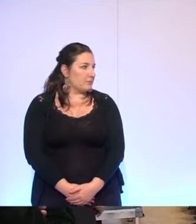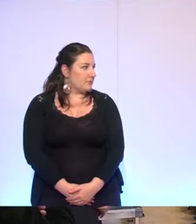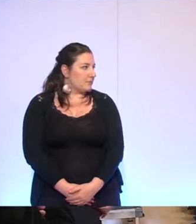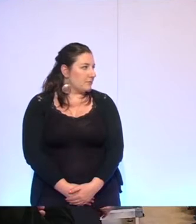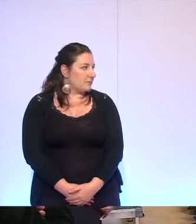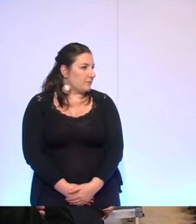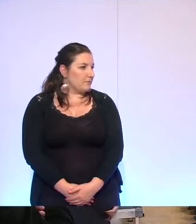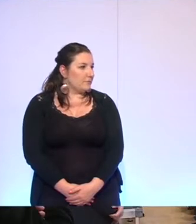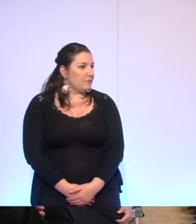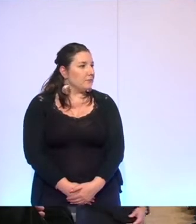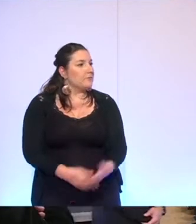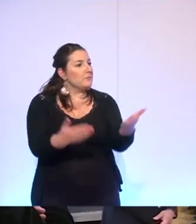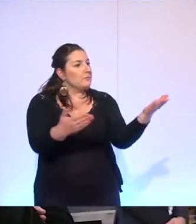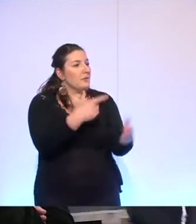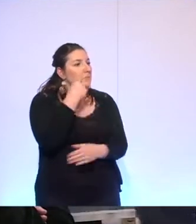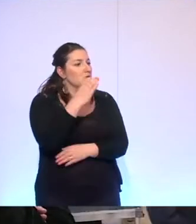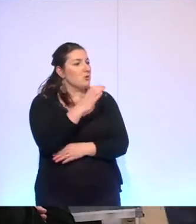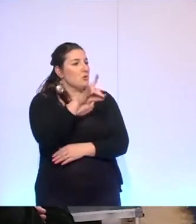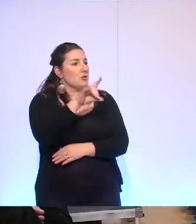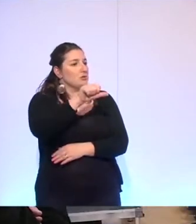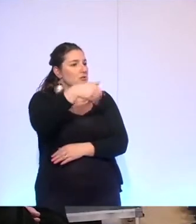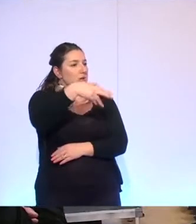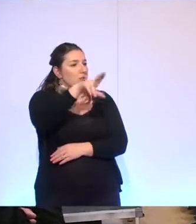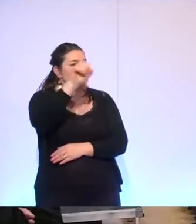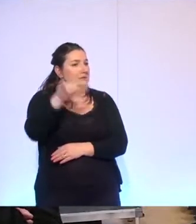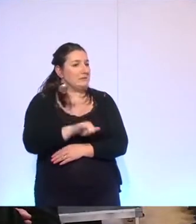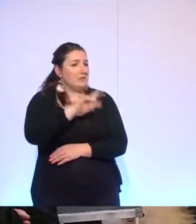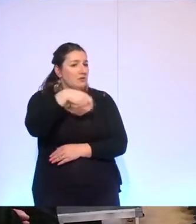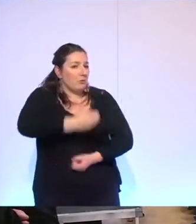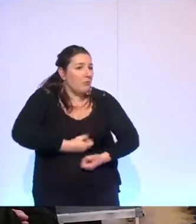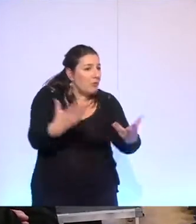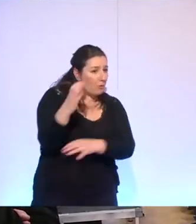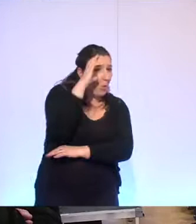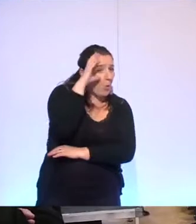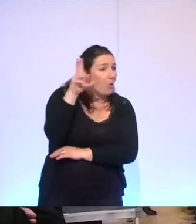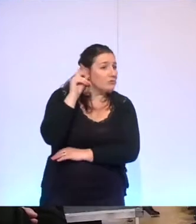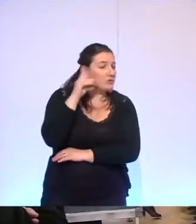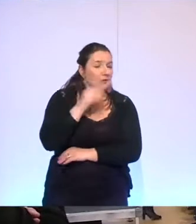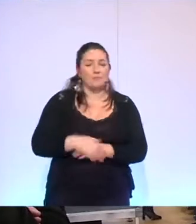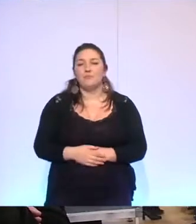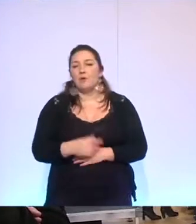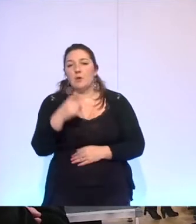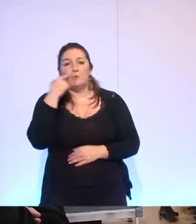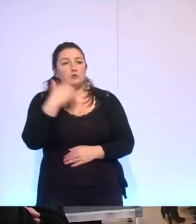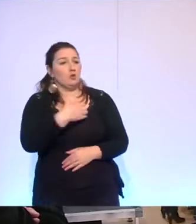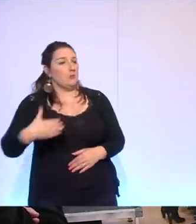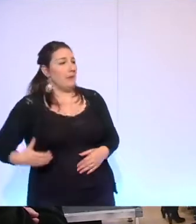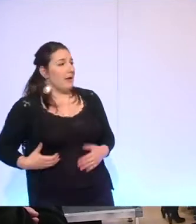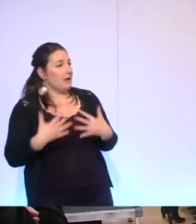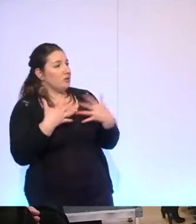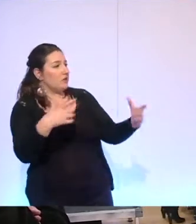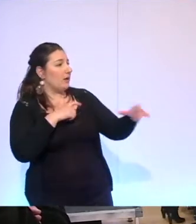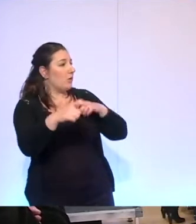doit pouvoir vous entendre, monsieur Jamussi. J'y tombe bien. Monsieur le maire, chers collègues, mesdames,